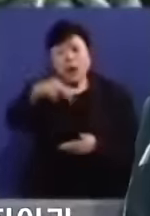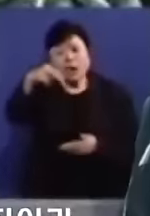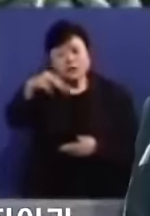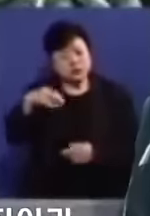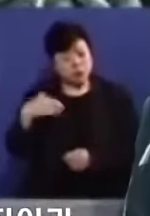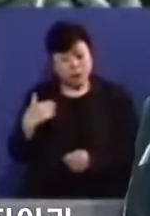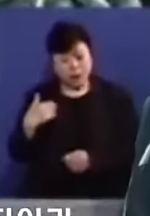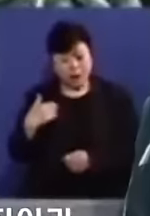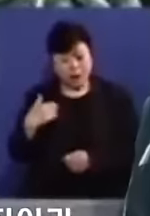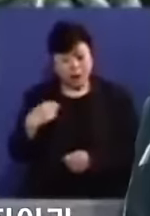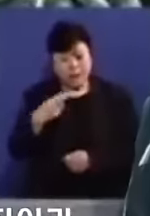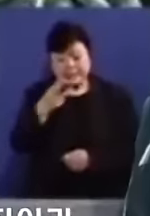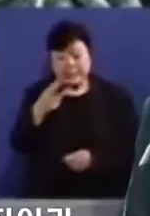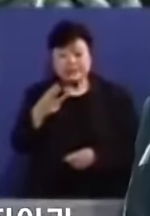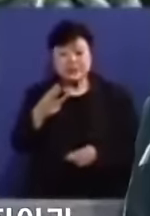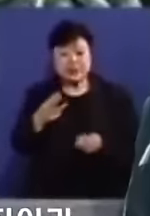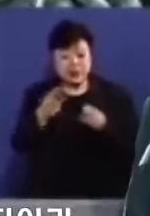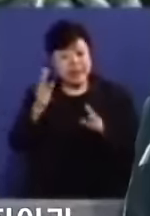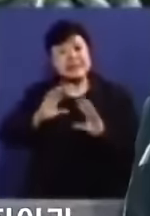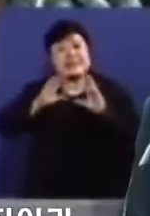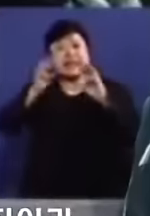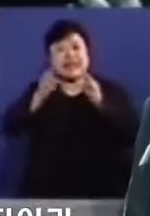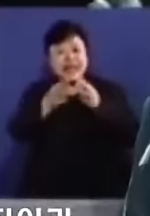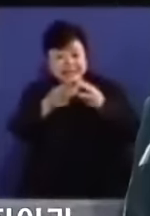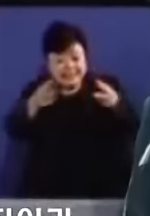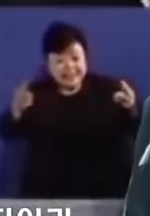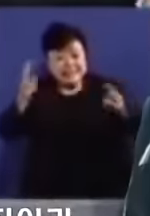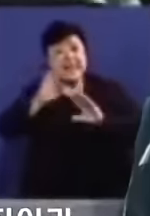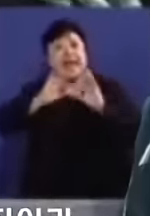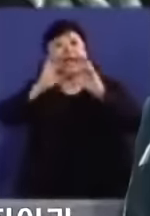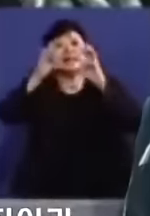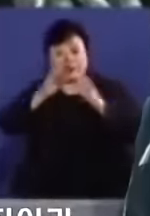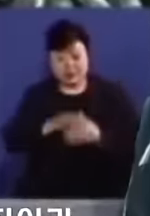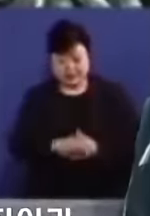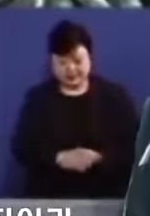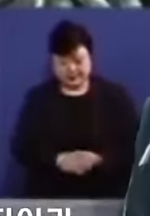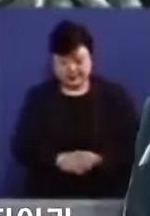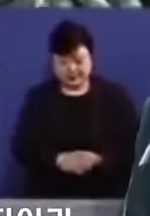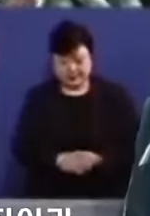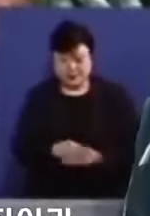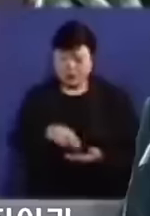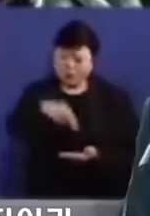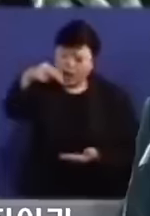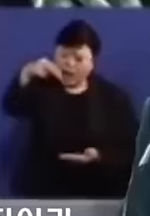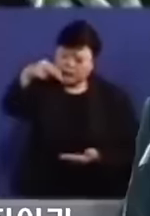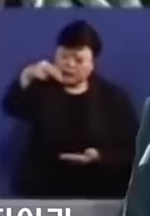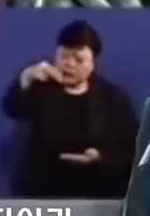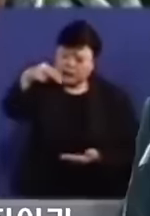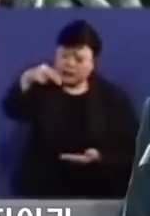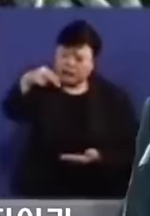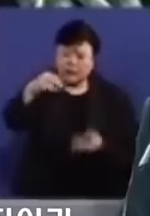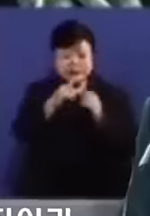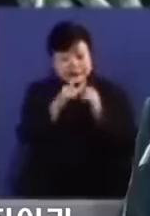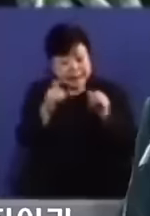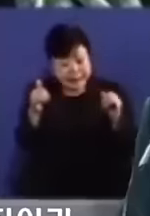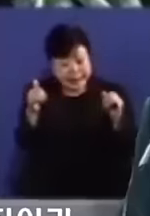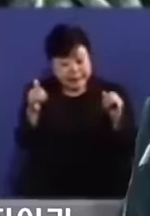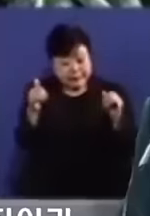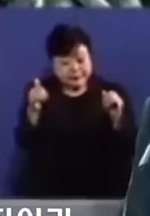모르겠지만 삼층천에 올라갔다는 것입니다. 셋째 하늘에 올라갔어요. 올라가서 도저히